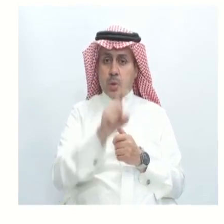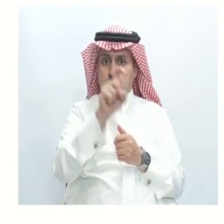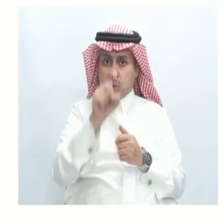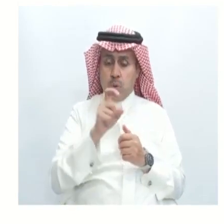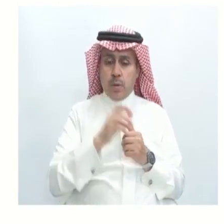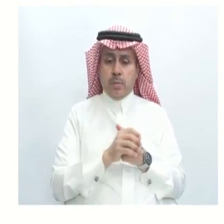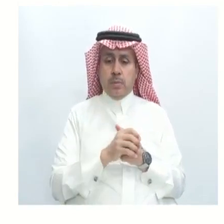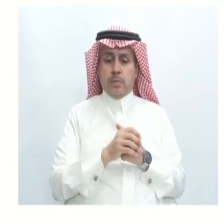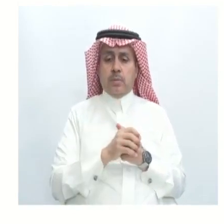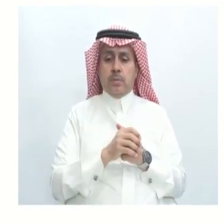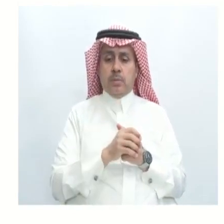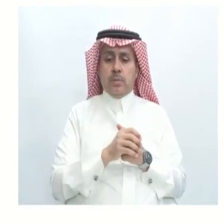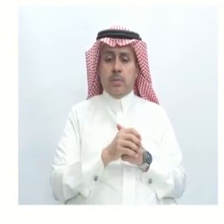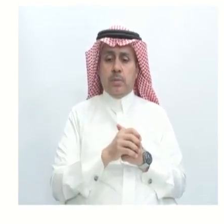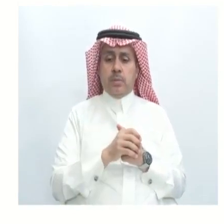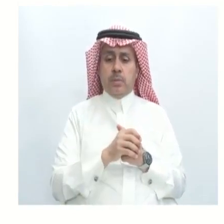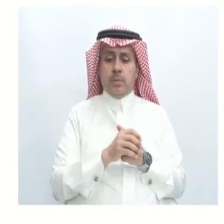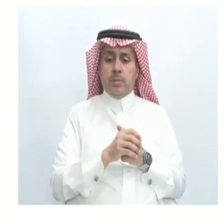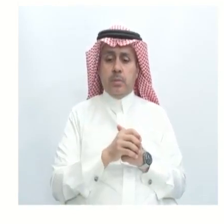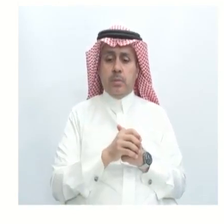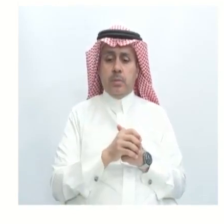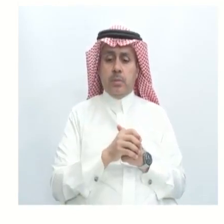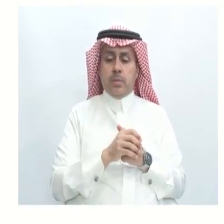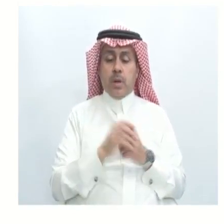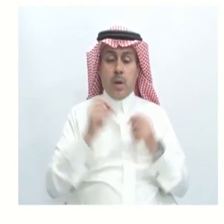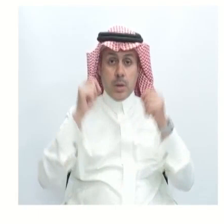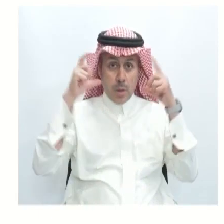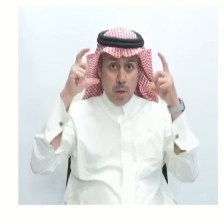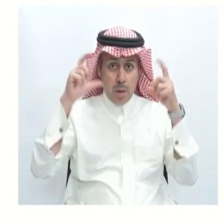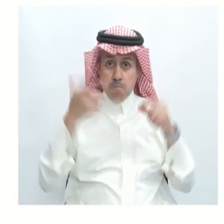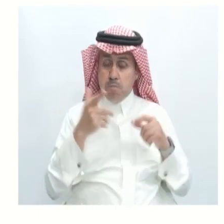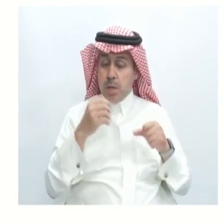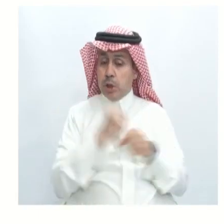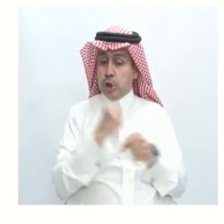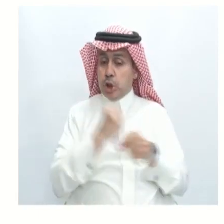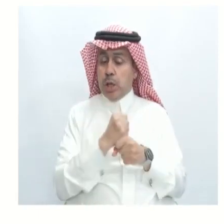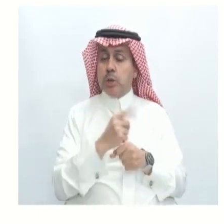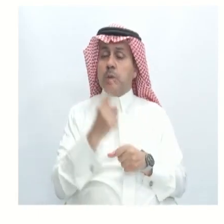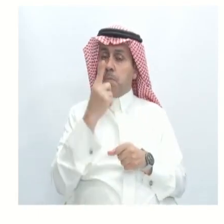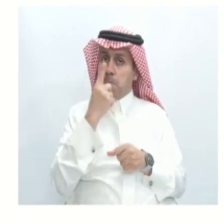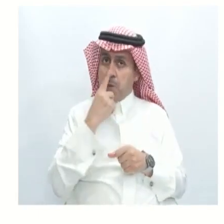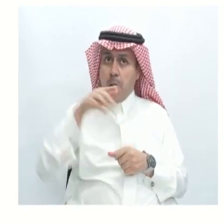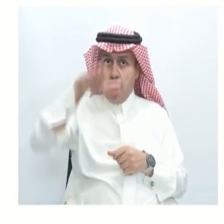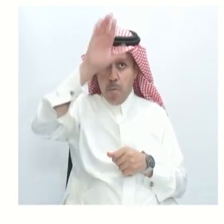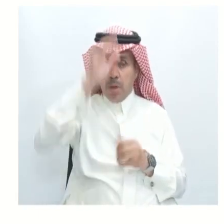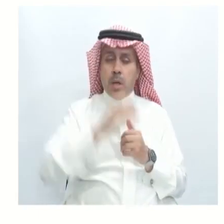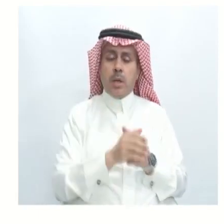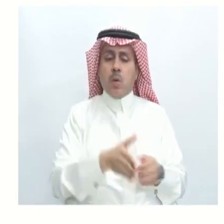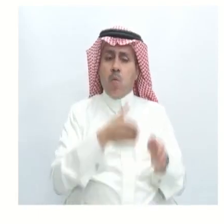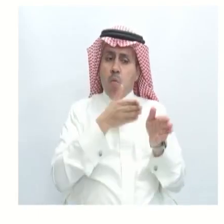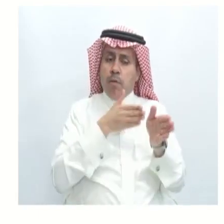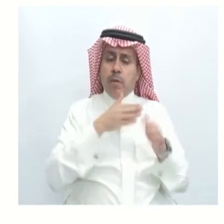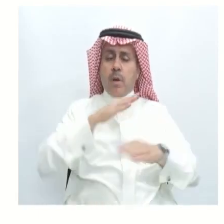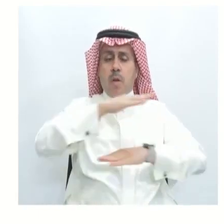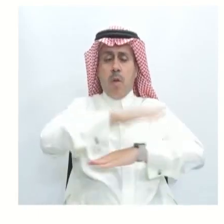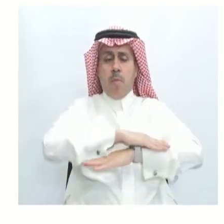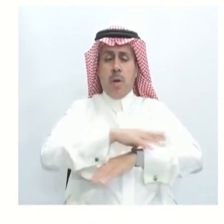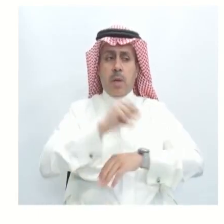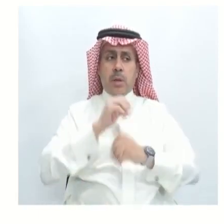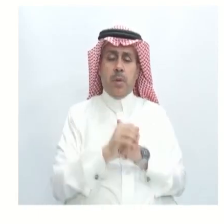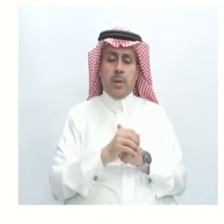في هذا التقويم السؤال الاول اتحقق ما اجراءات البيعه للملك وفق النظام هيئه البيعه